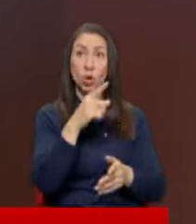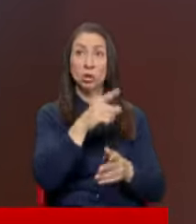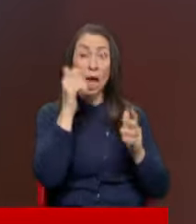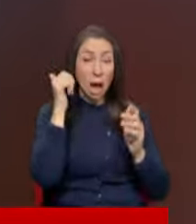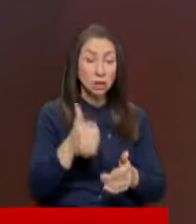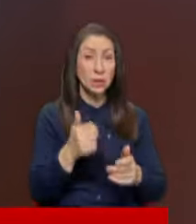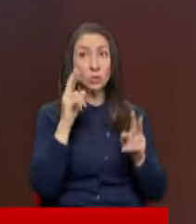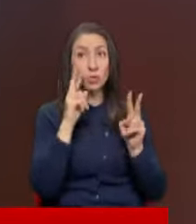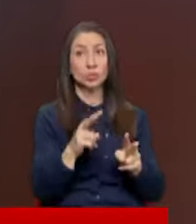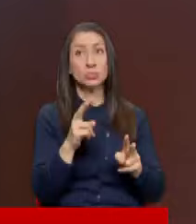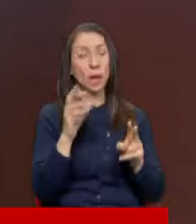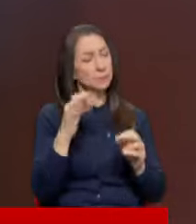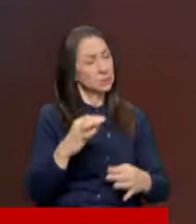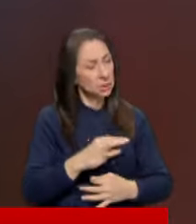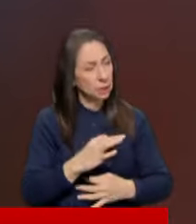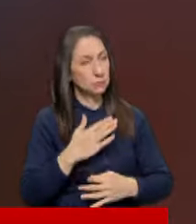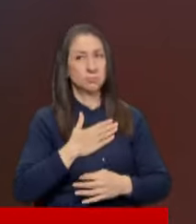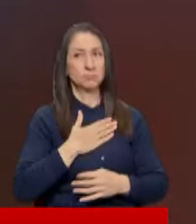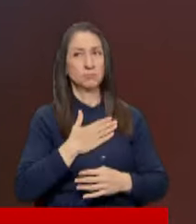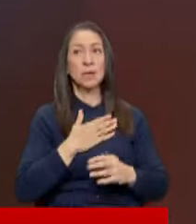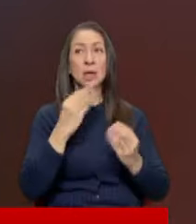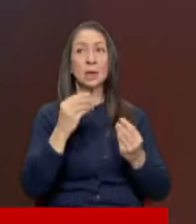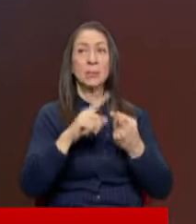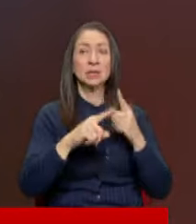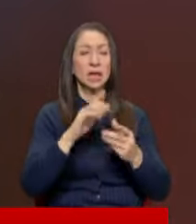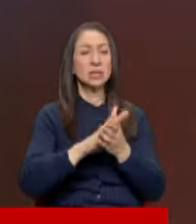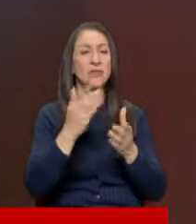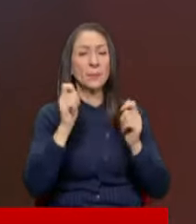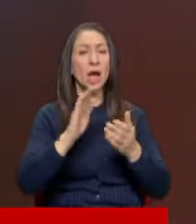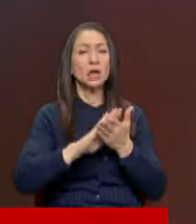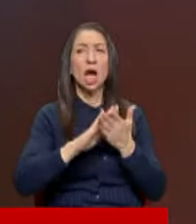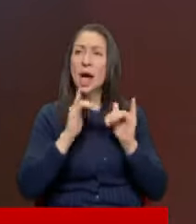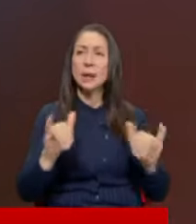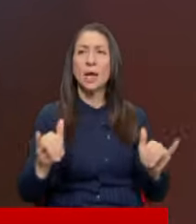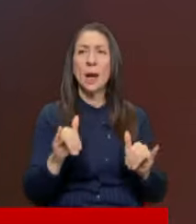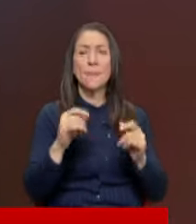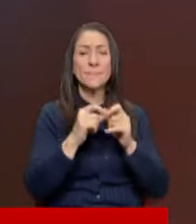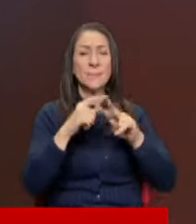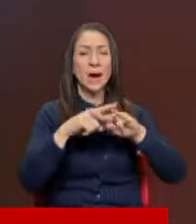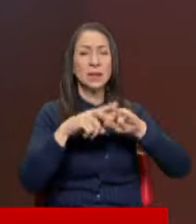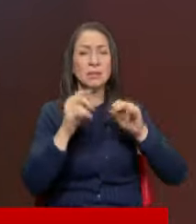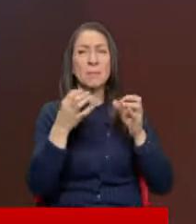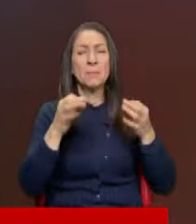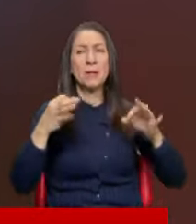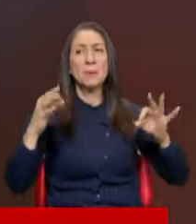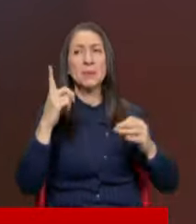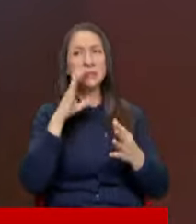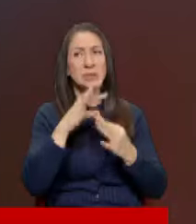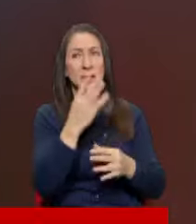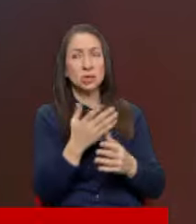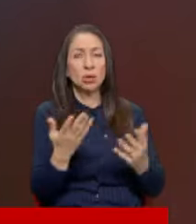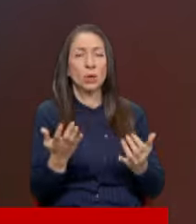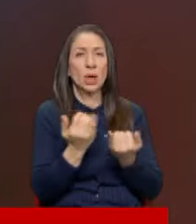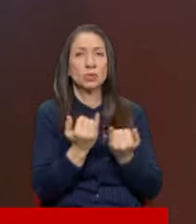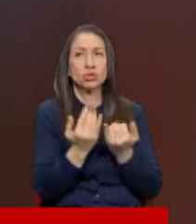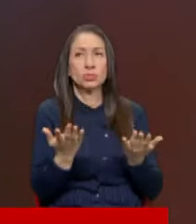da her zaman gördüğümde de saygıda kusur etmedim İyi Parti'den ayrılan birçok arkadaşımıza da aynı şekilde Bahadır Erdem pırıl pırıl bir insandı Ya